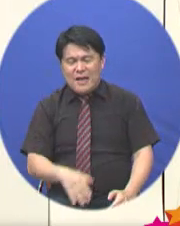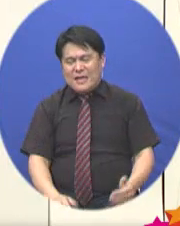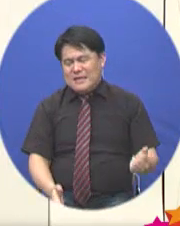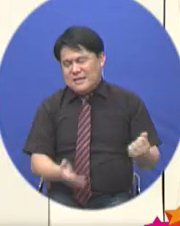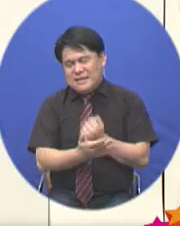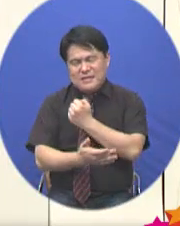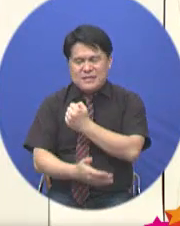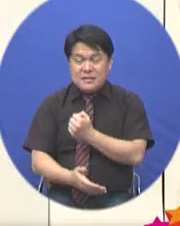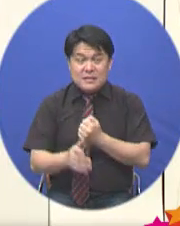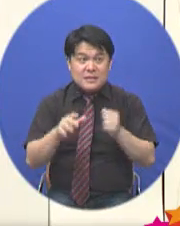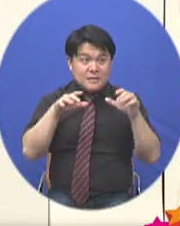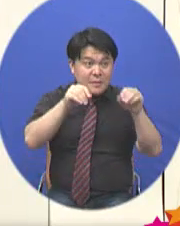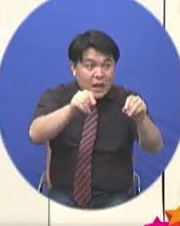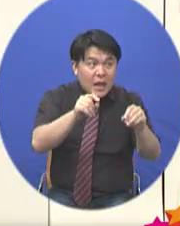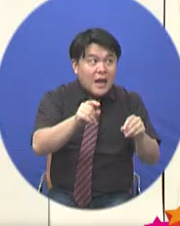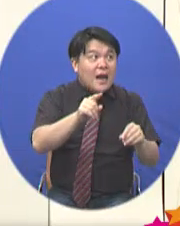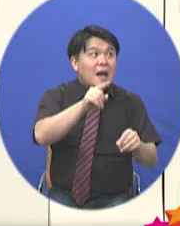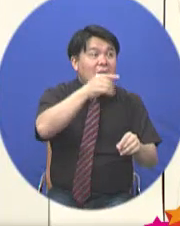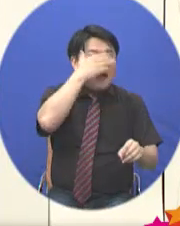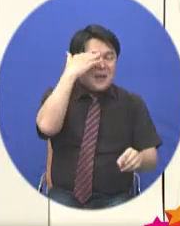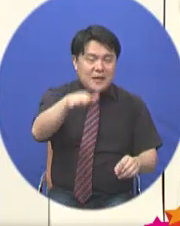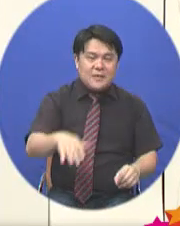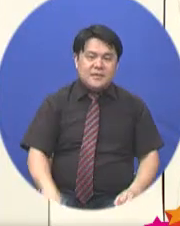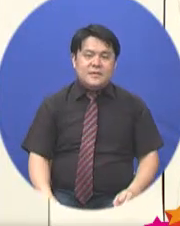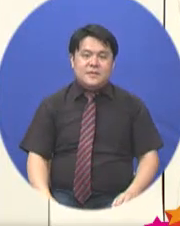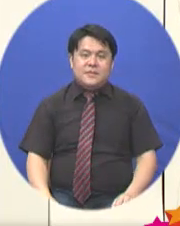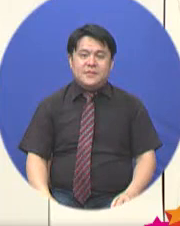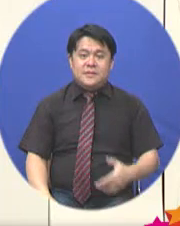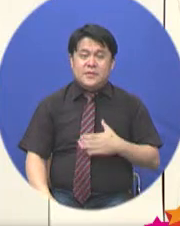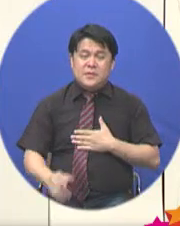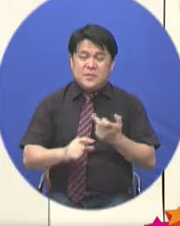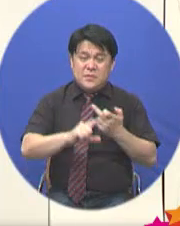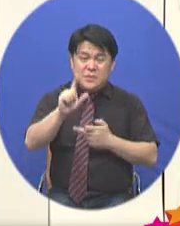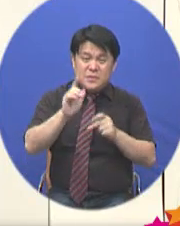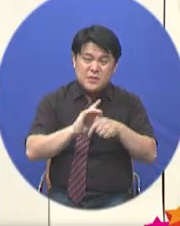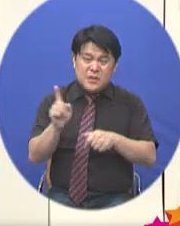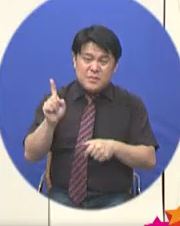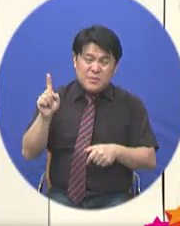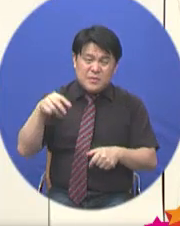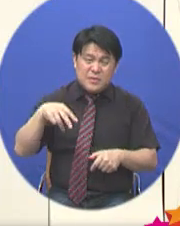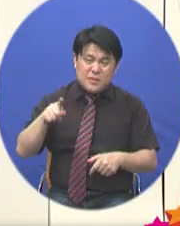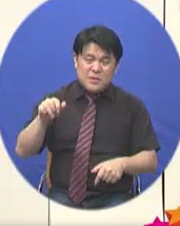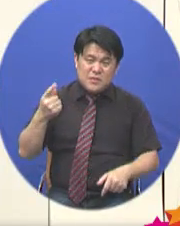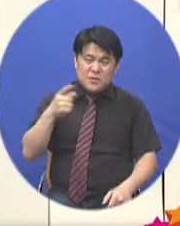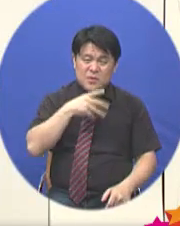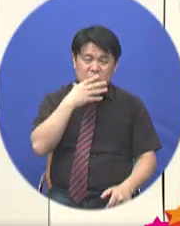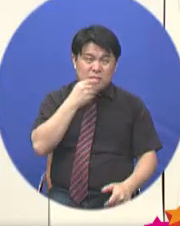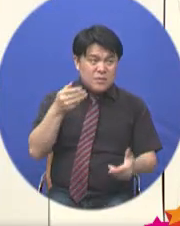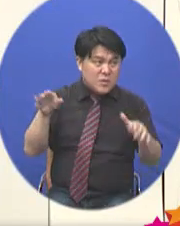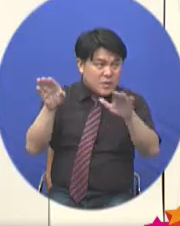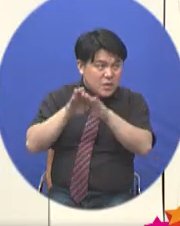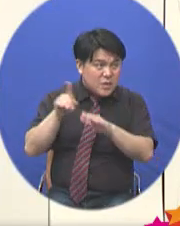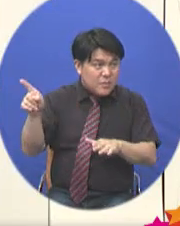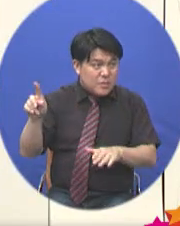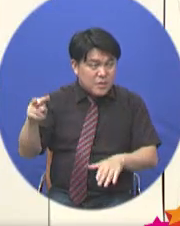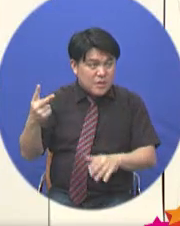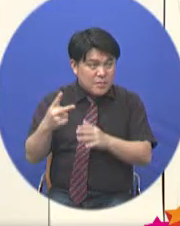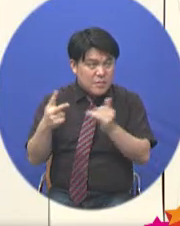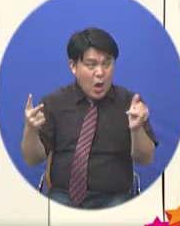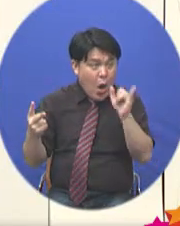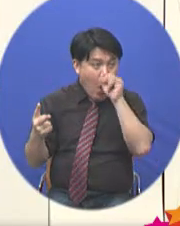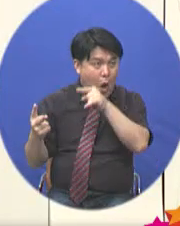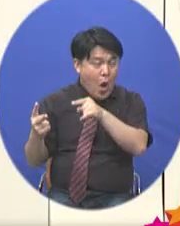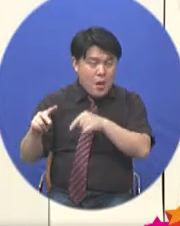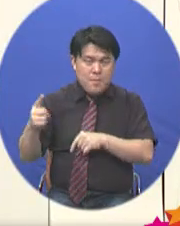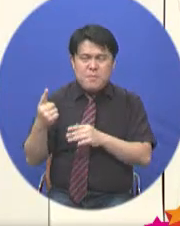아, 지금 그쳤네요, 비가. 다행히. 그러시군요. 저도 예. 오전에 서호 노인복지에 관해 어르신들 한 200여 분